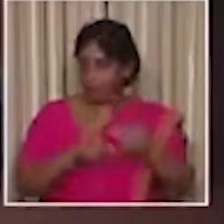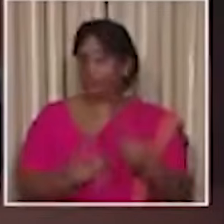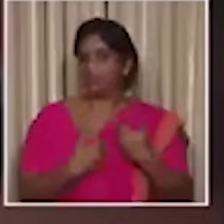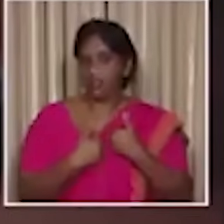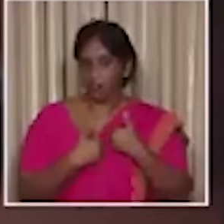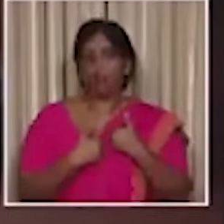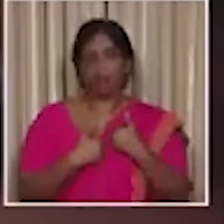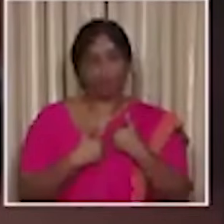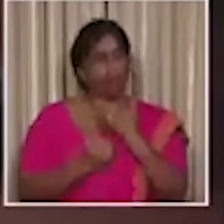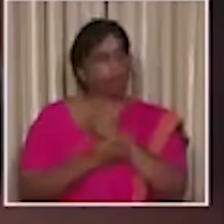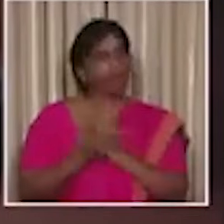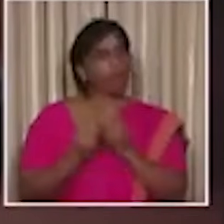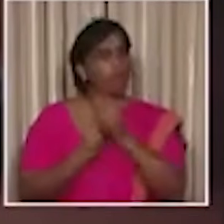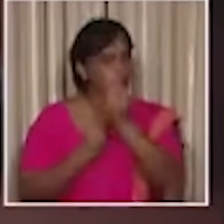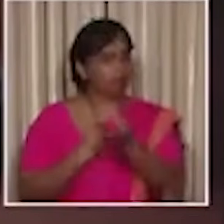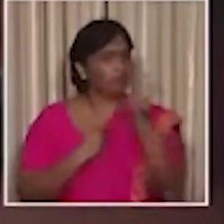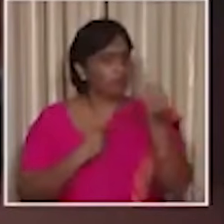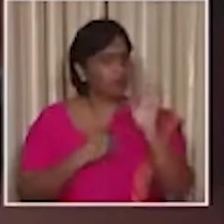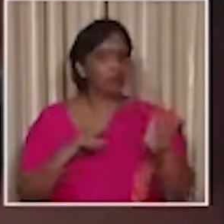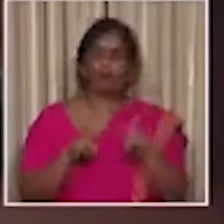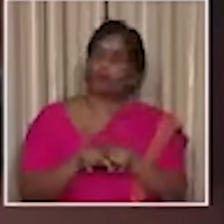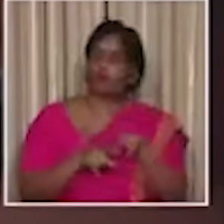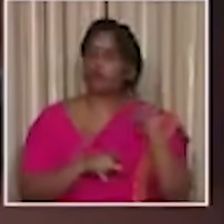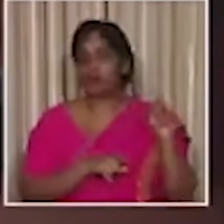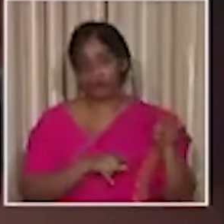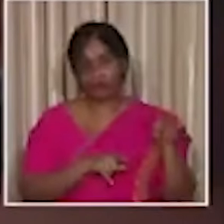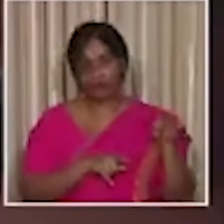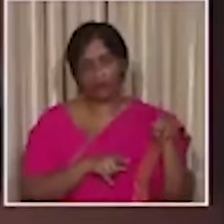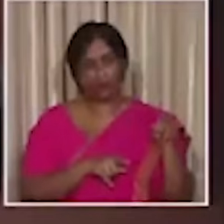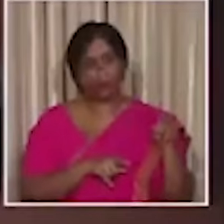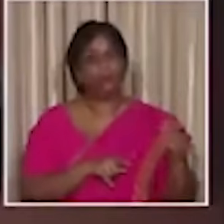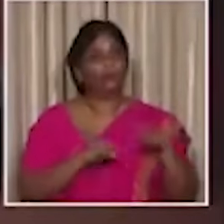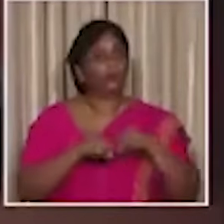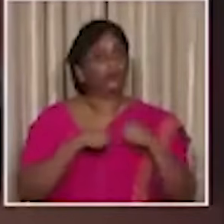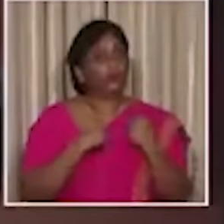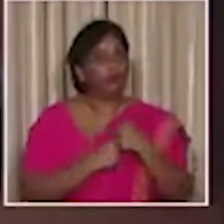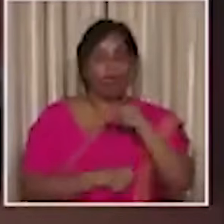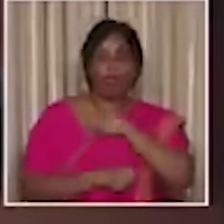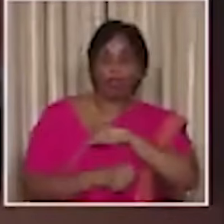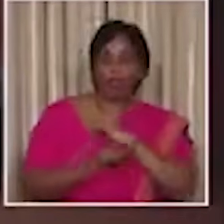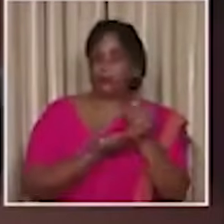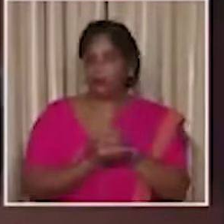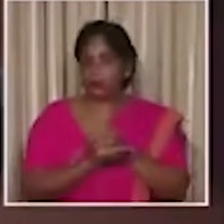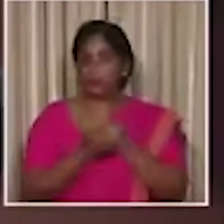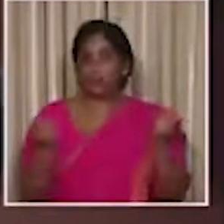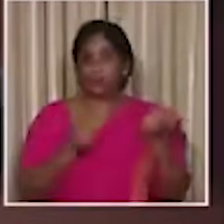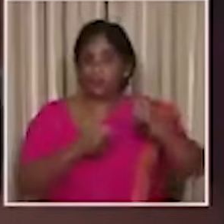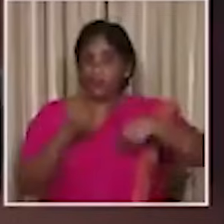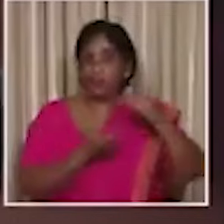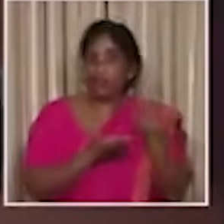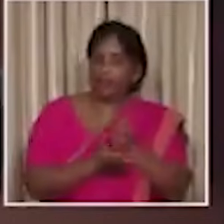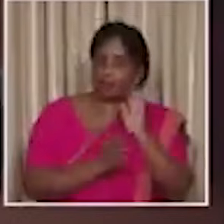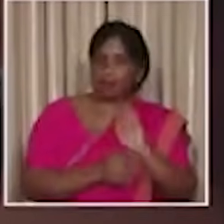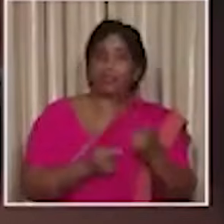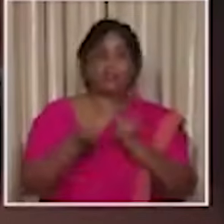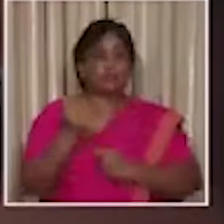අයිති සම්පතෙන් පංගුවක් ලැබෙන්න ඕන. ඒ නිසා මොකද කරන්නේ? සමාගමෙත් ලාභේ තියාගෙන වෙළඳුගෙත් ලාභේ තියාගෙන